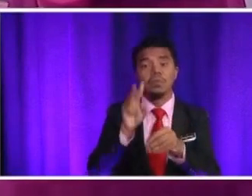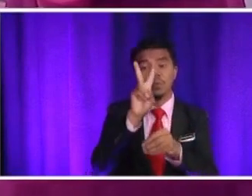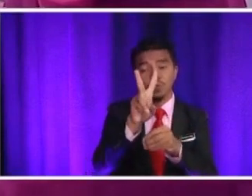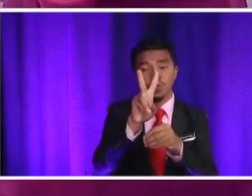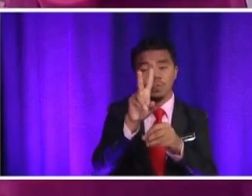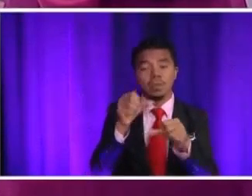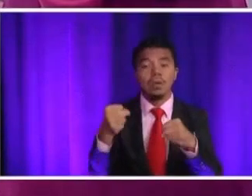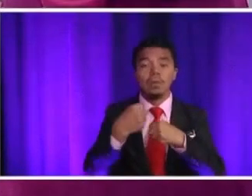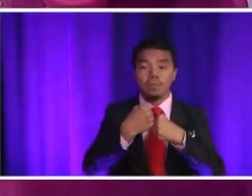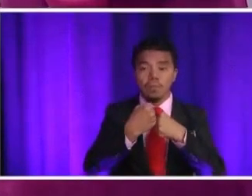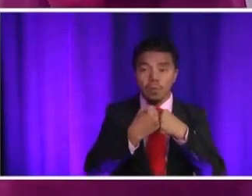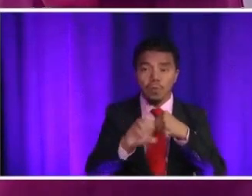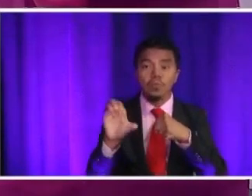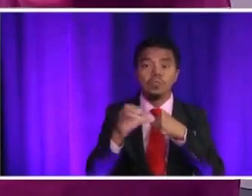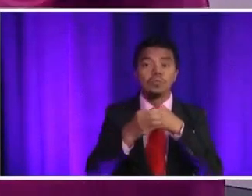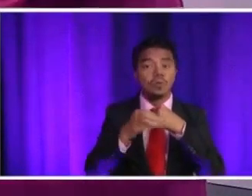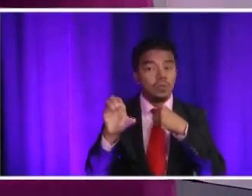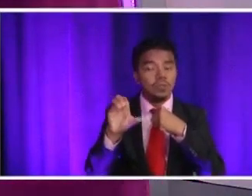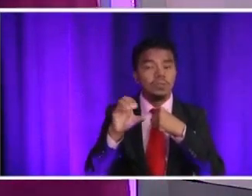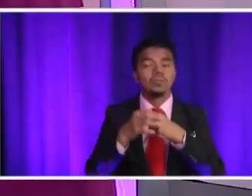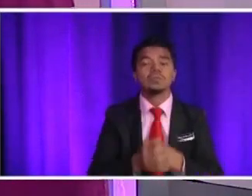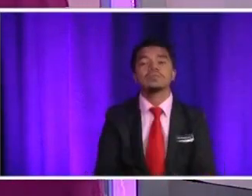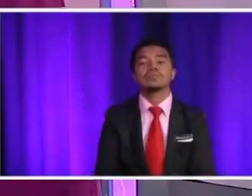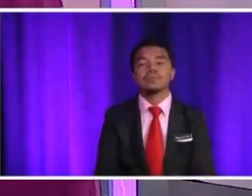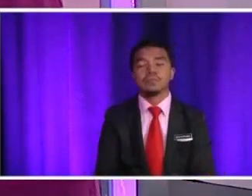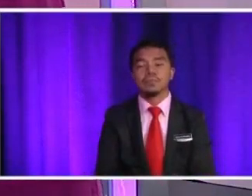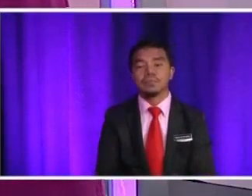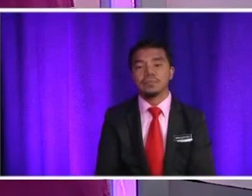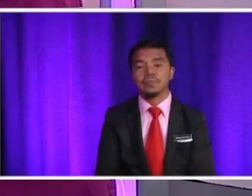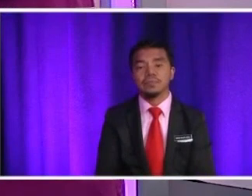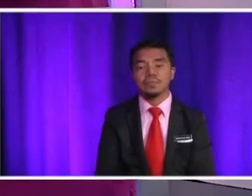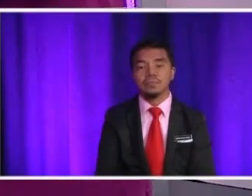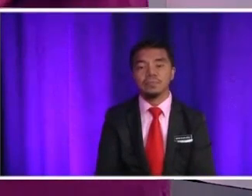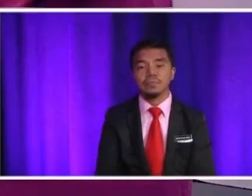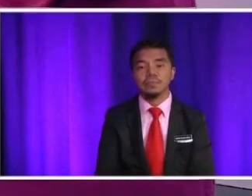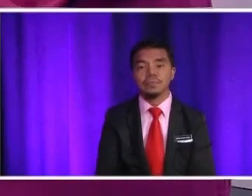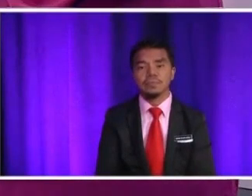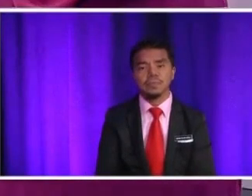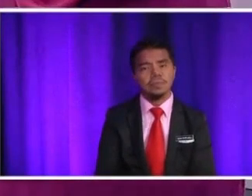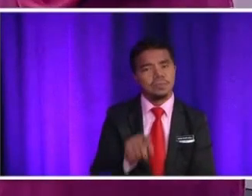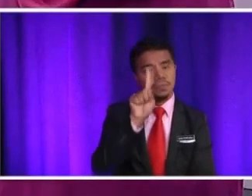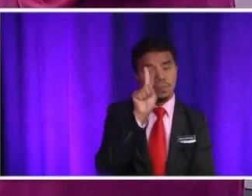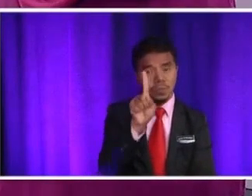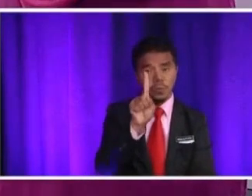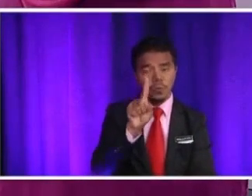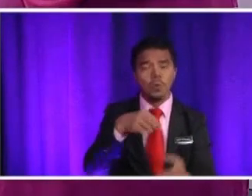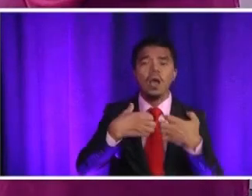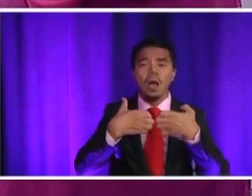promotion. Promotion ni, promotion ni lah satu elemen pemasaran yang